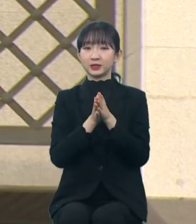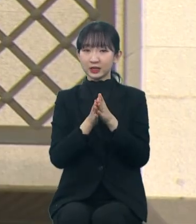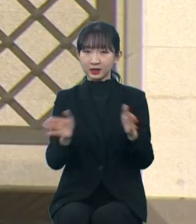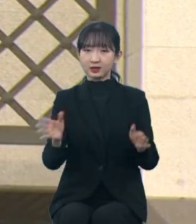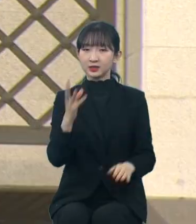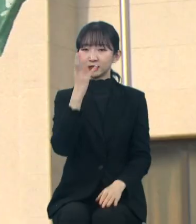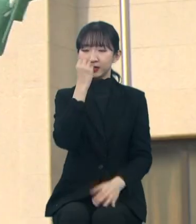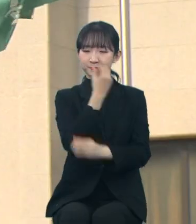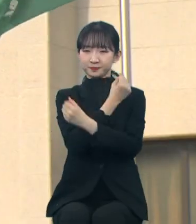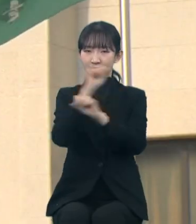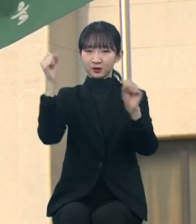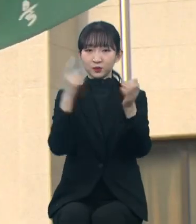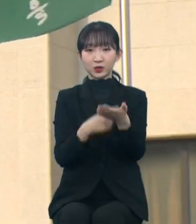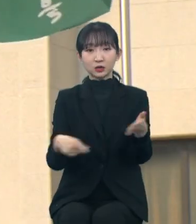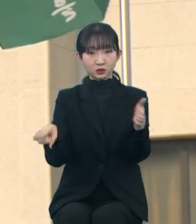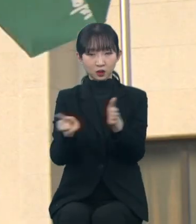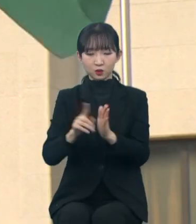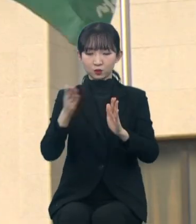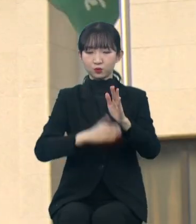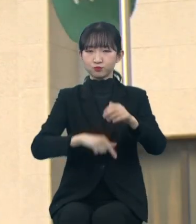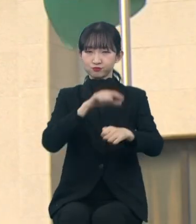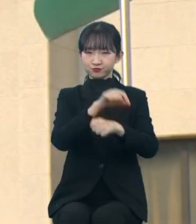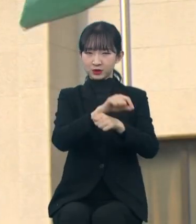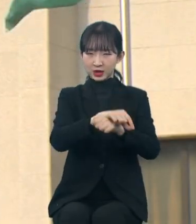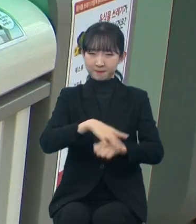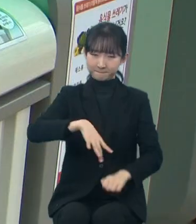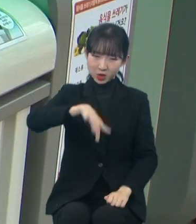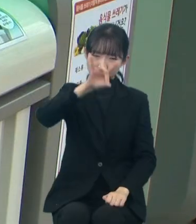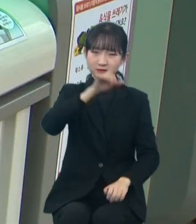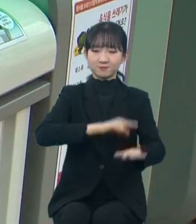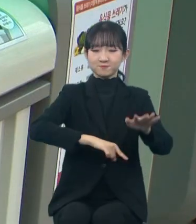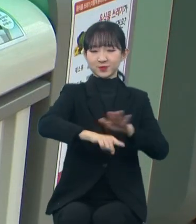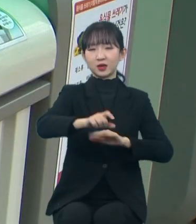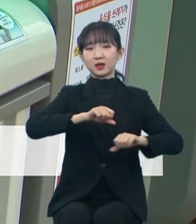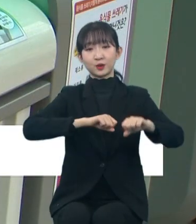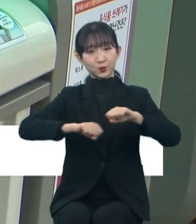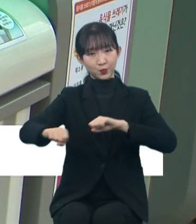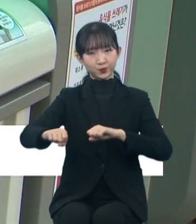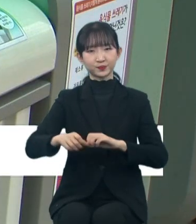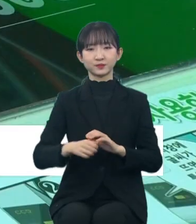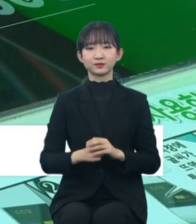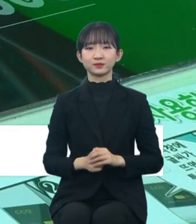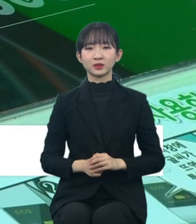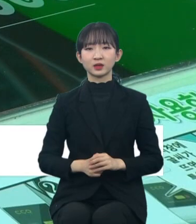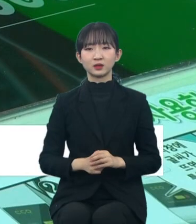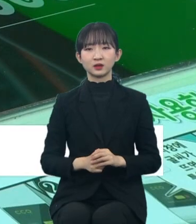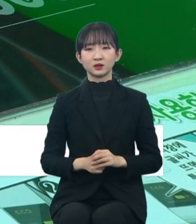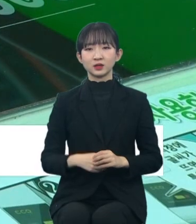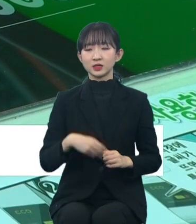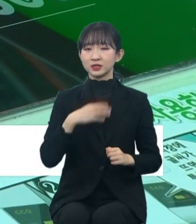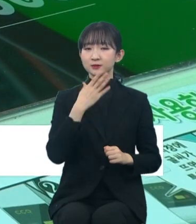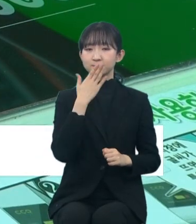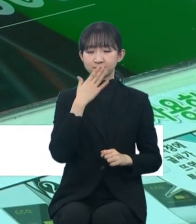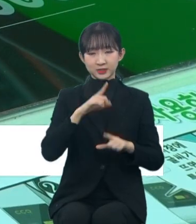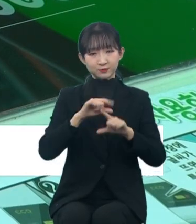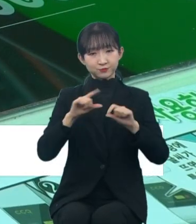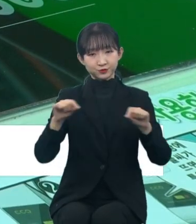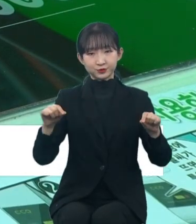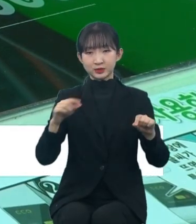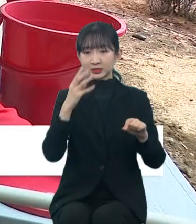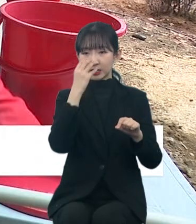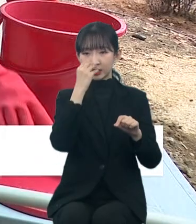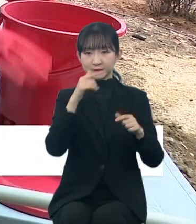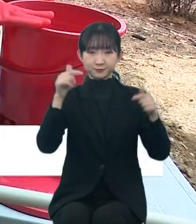위해 공직자들부터 솔선수범하겠다는 취지입니다. 청사에는 별도의 음식물 폐기물 감량기기도